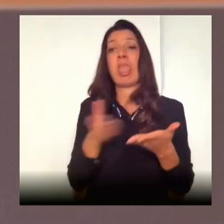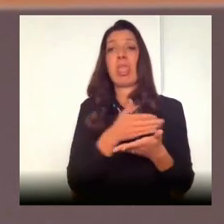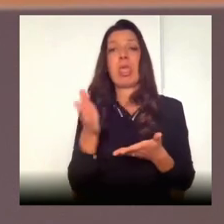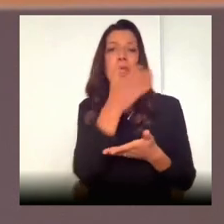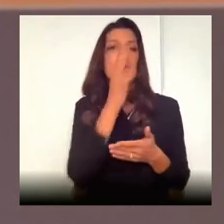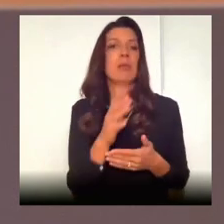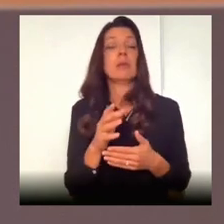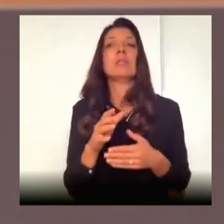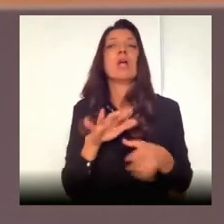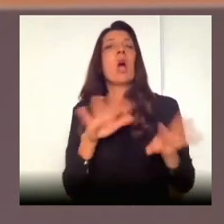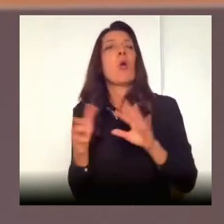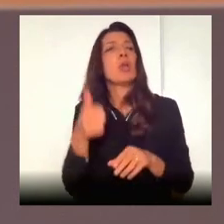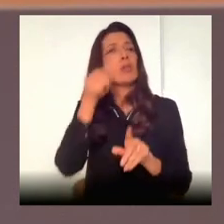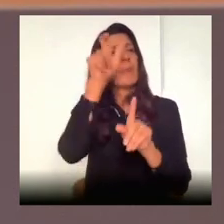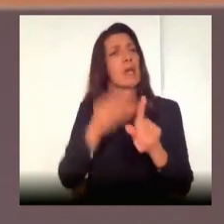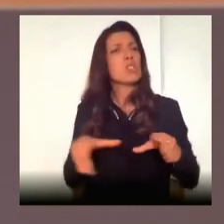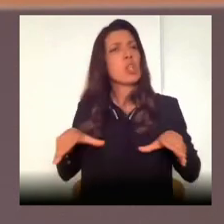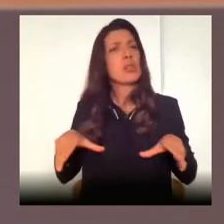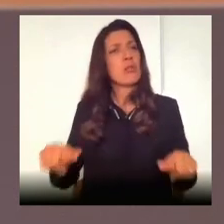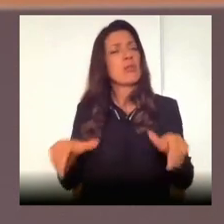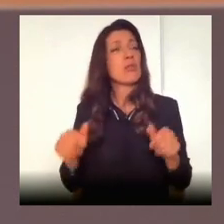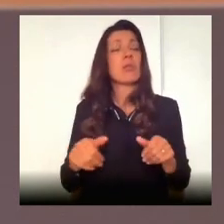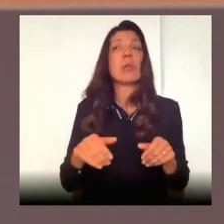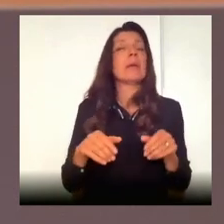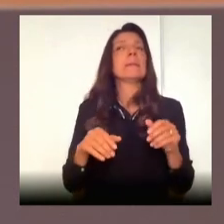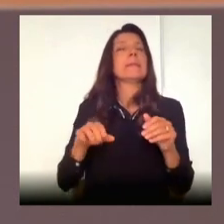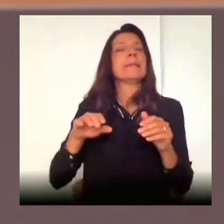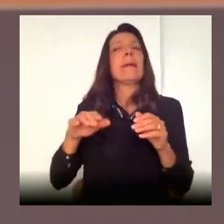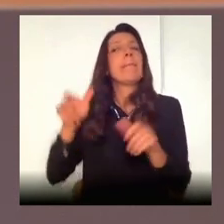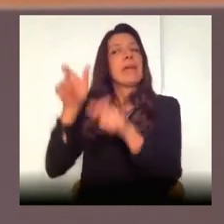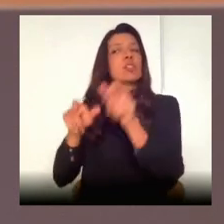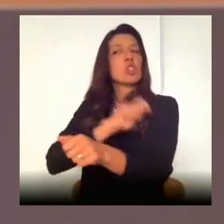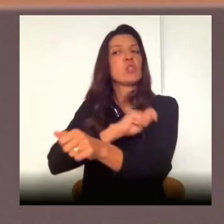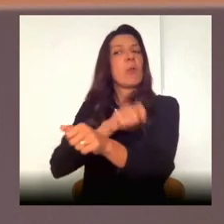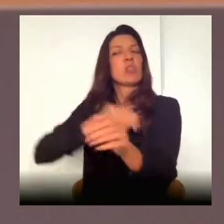une personne en fauteuil roulant, mis à part les sportifs,